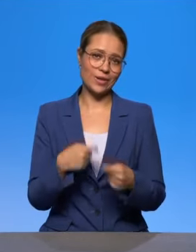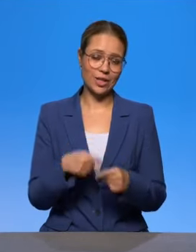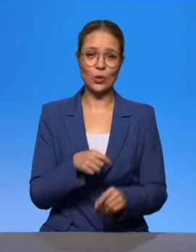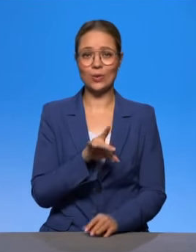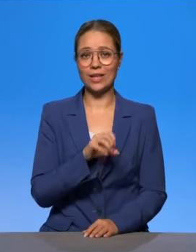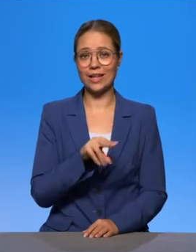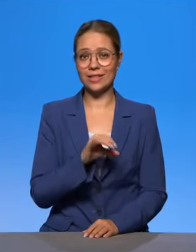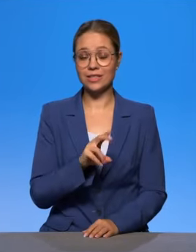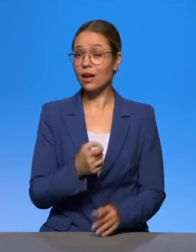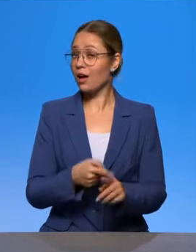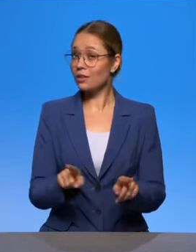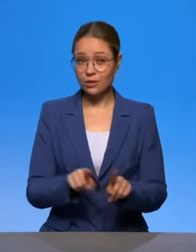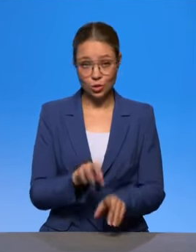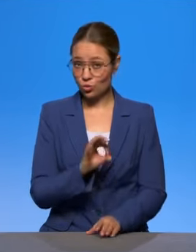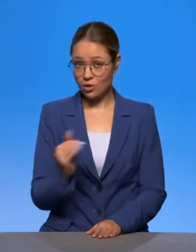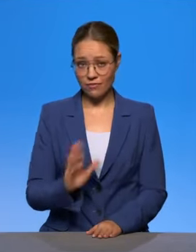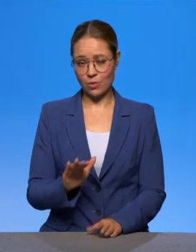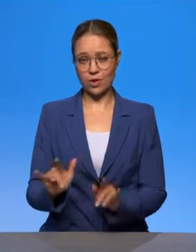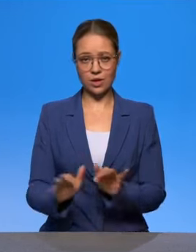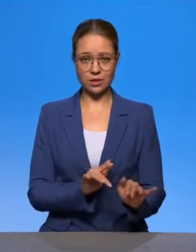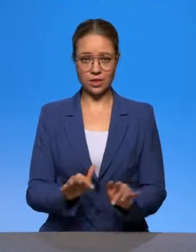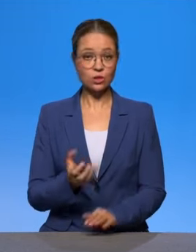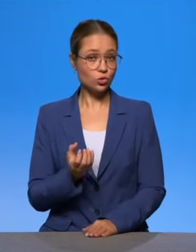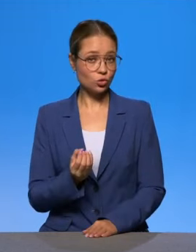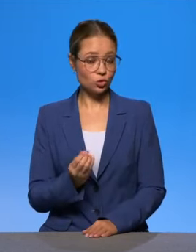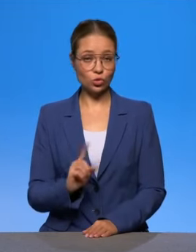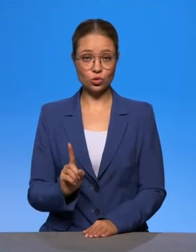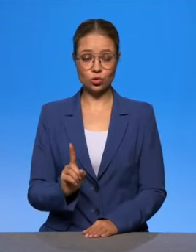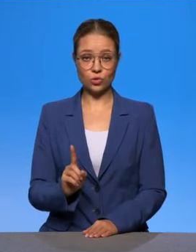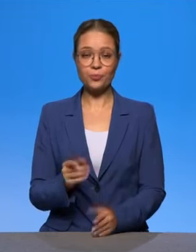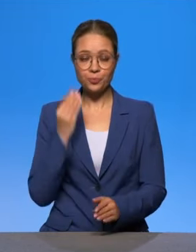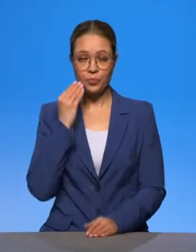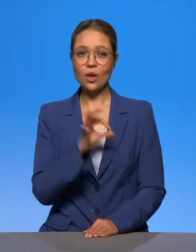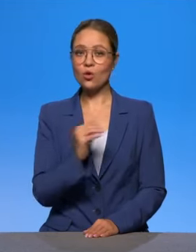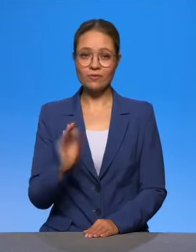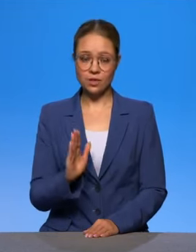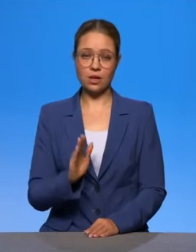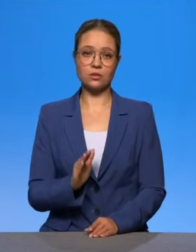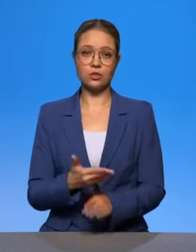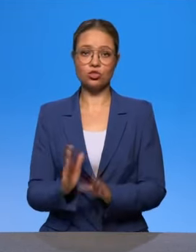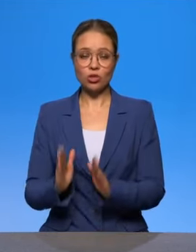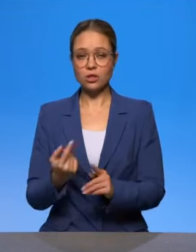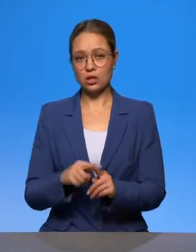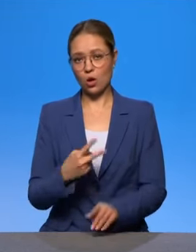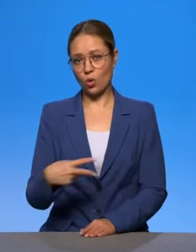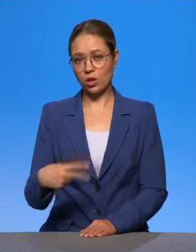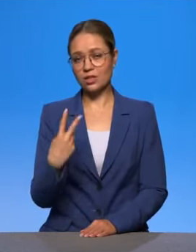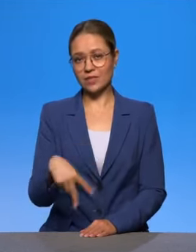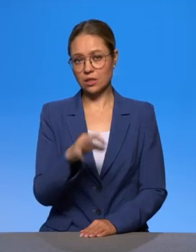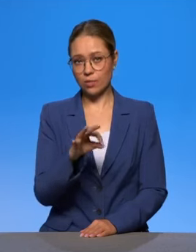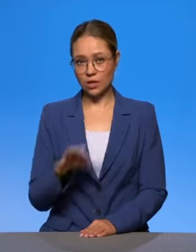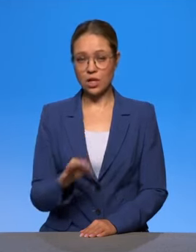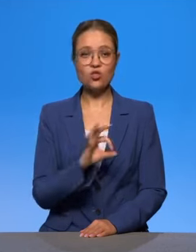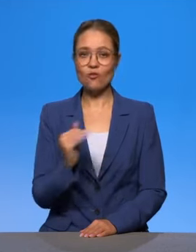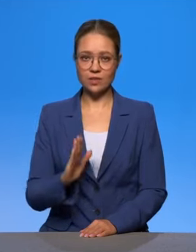тоже неформальная деятельность, еще что-то. То есть неформальный сектор около 20%. Неформальный сектор есть